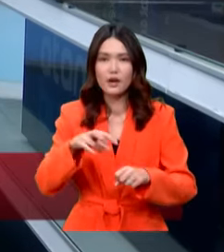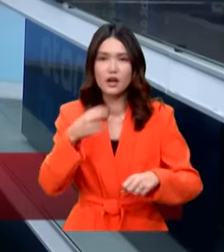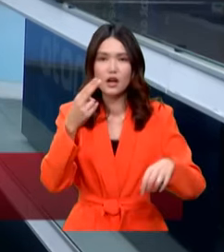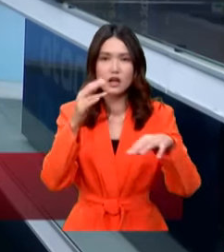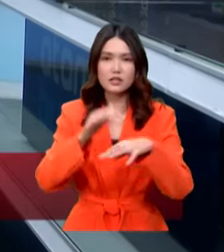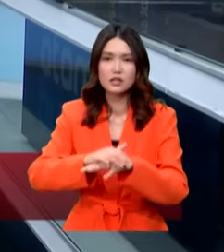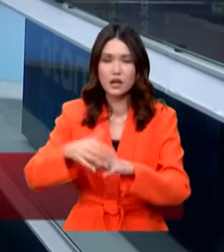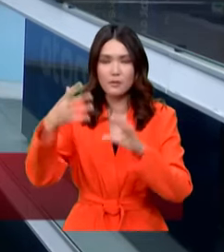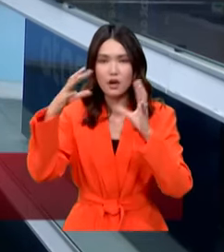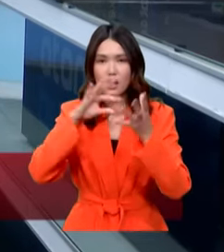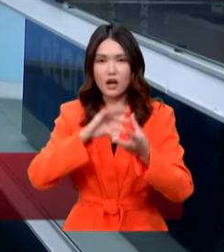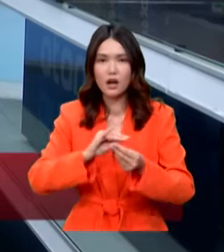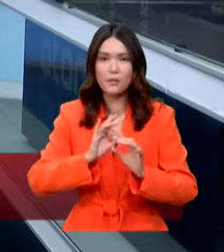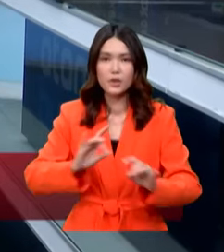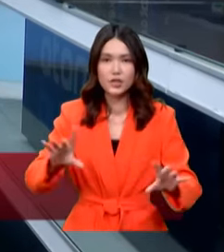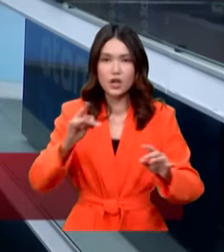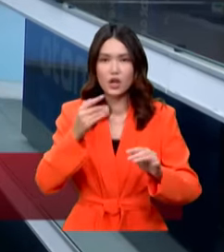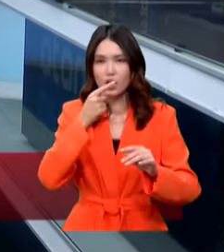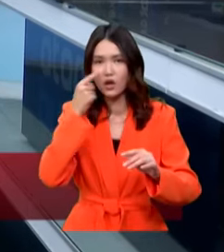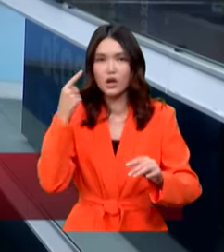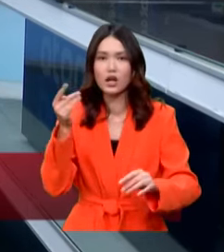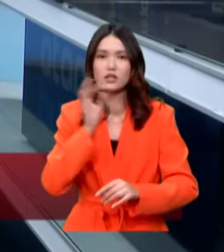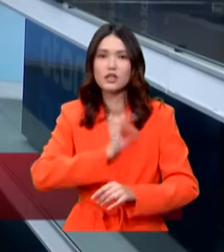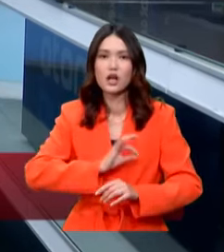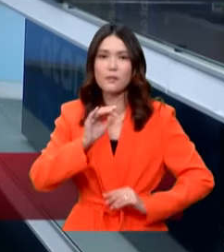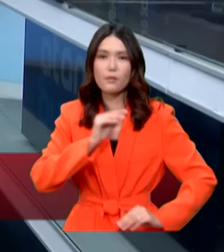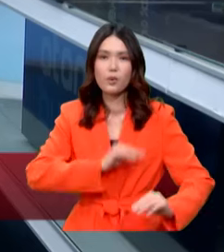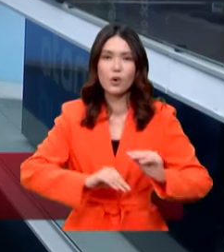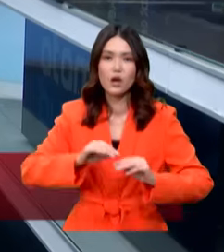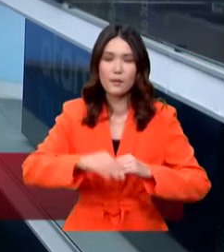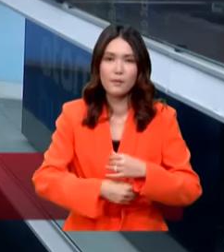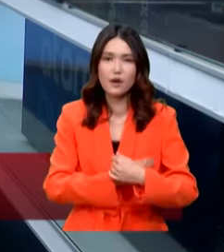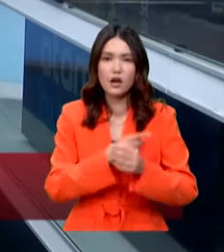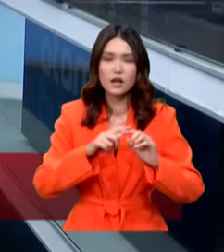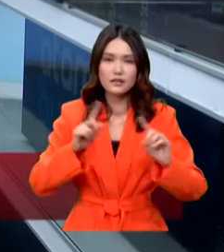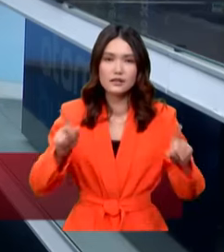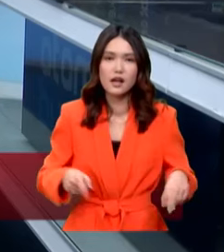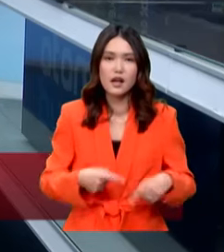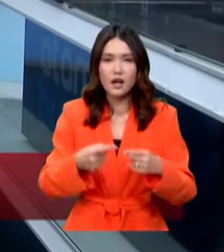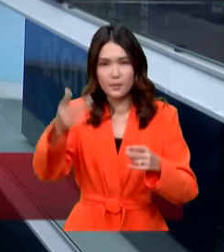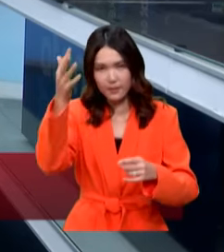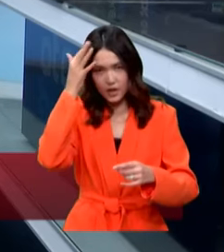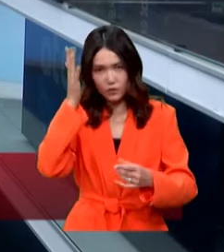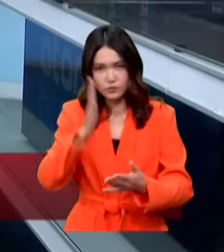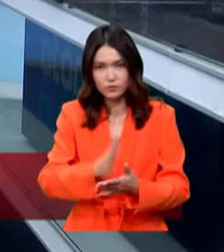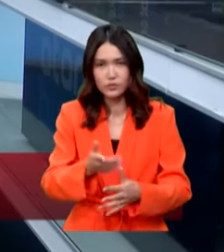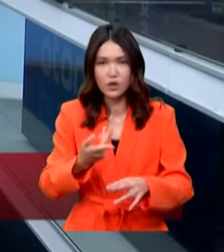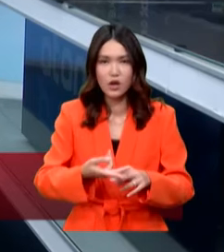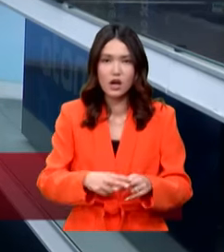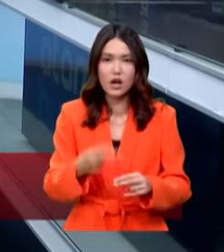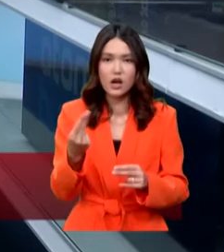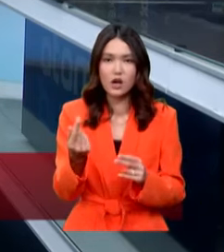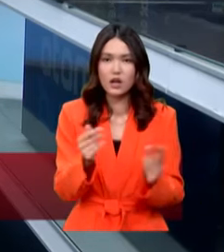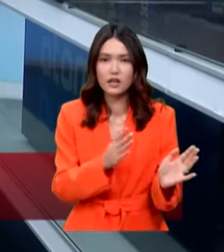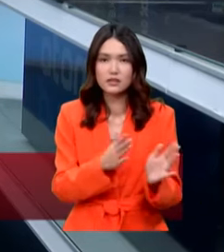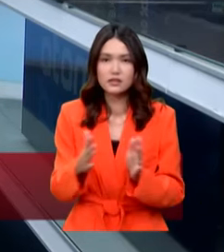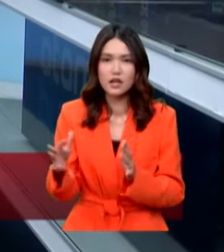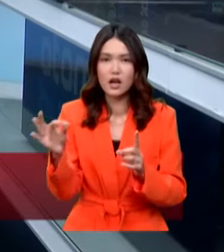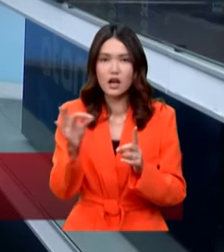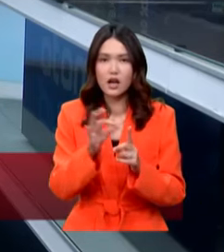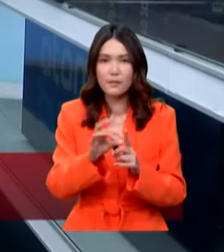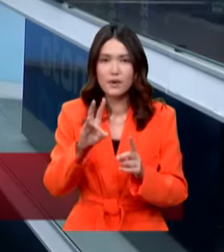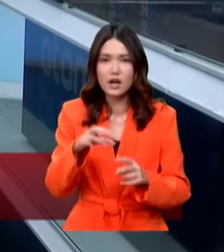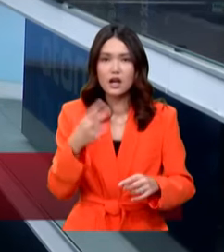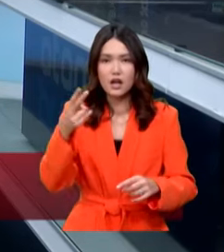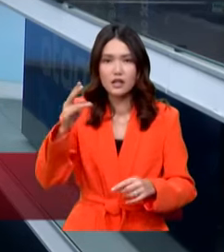мәлімдеме жасады. Олар осыған дейін пайдаланған құралды қайта жүзеге асырмақшы. Яғни төл ақшаны тұрақтандыру мақсатында енді